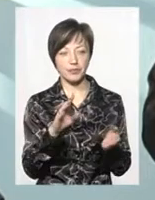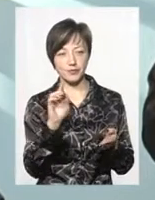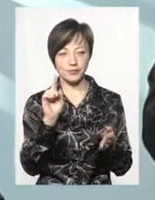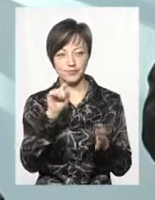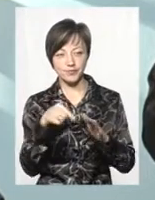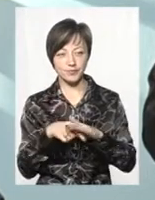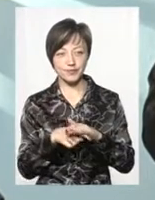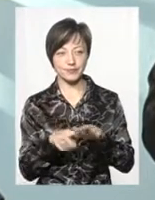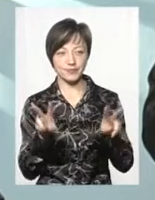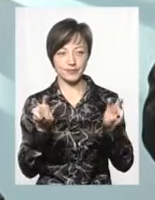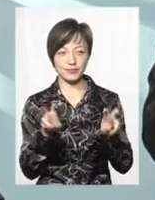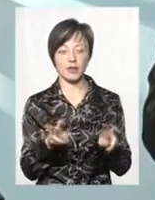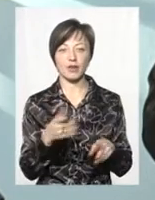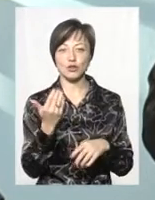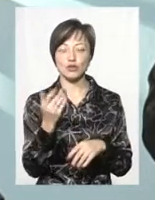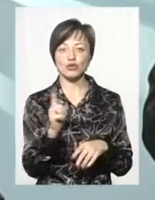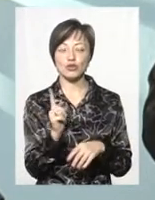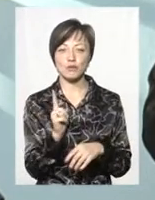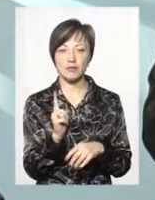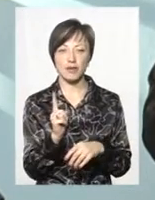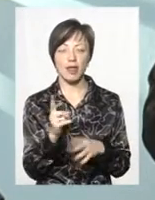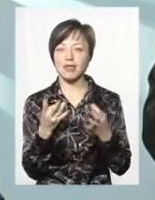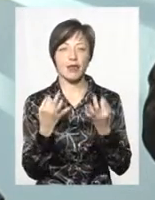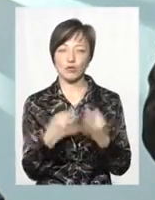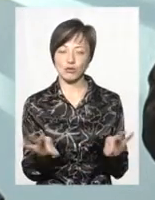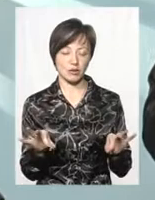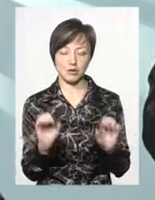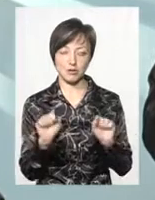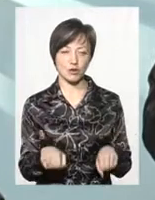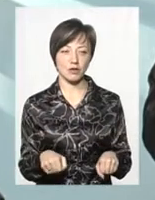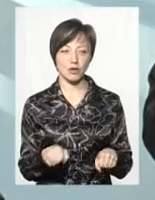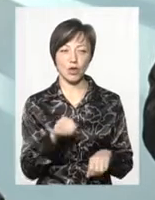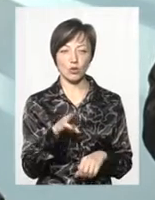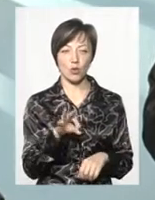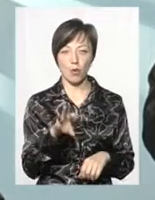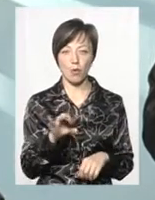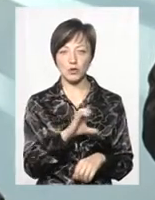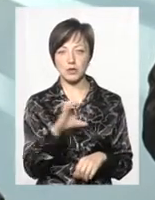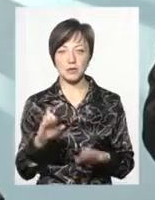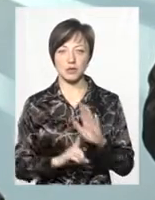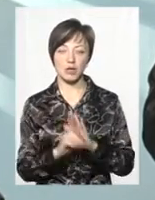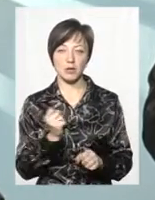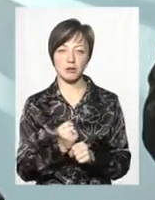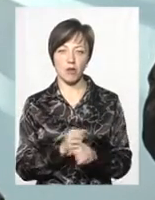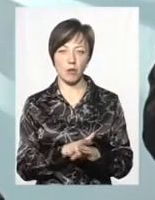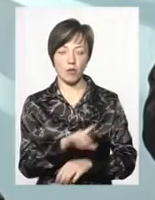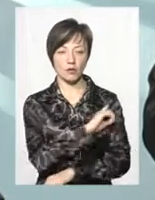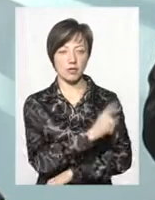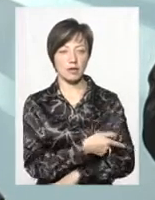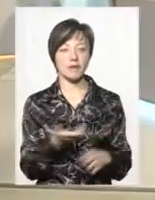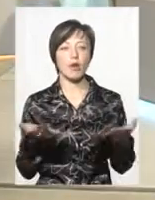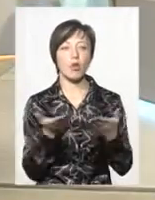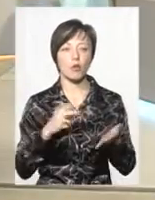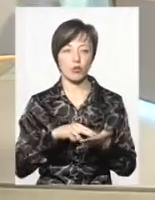лазейки в російської мові, щоб не дати можливості Томосу запрацювати на повну силу. В якому